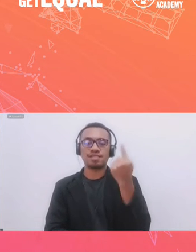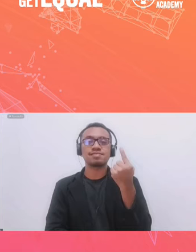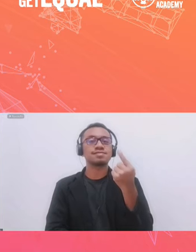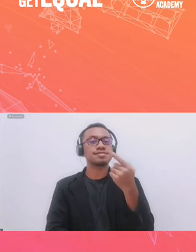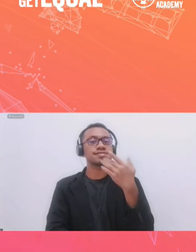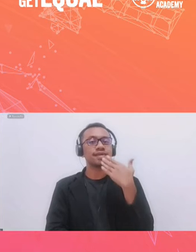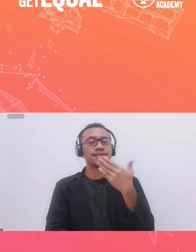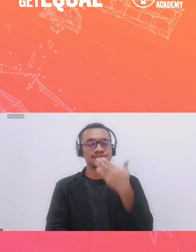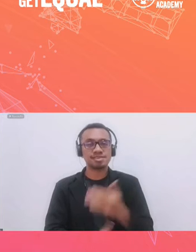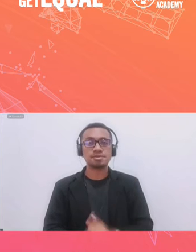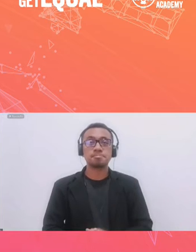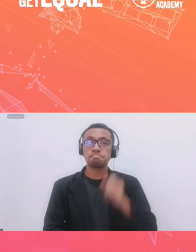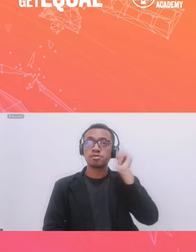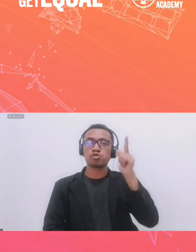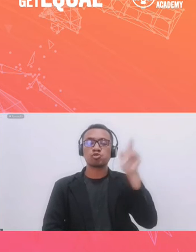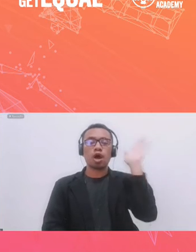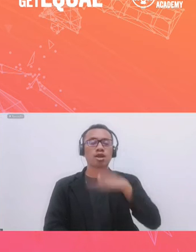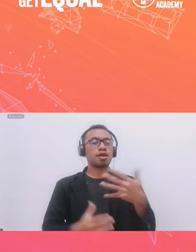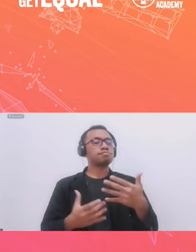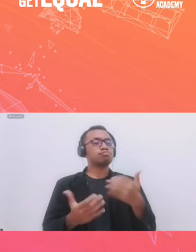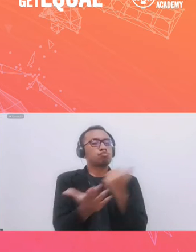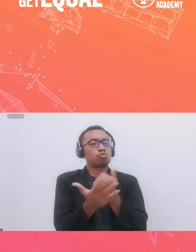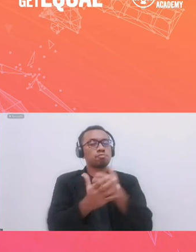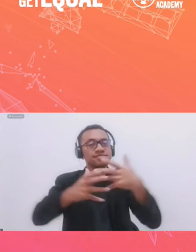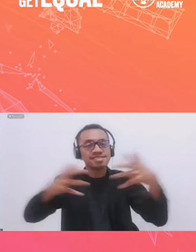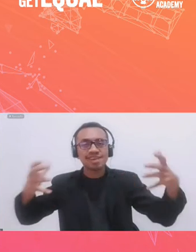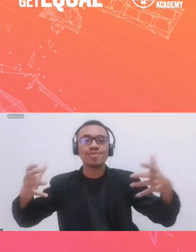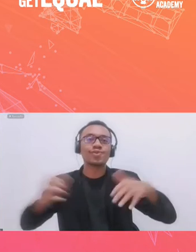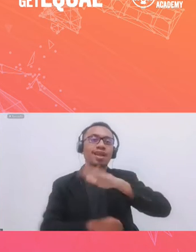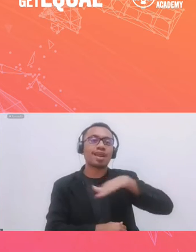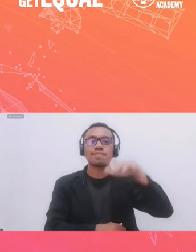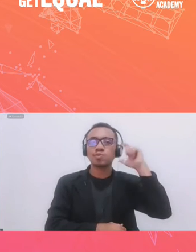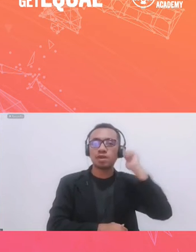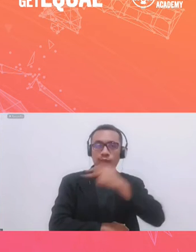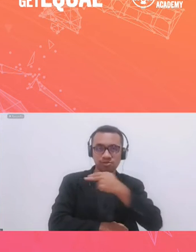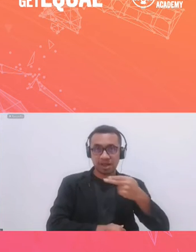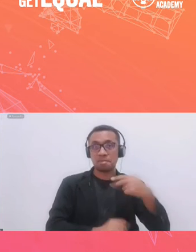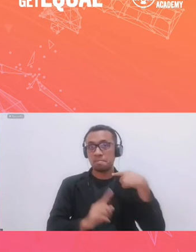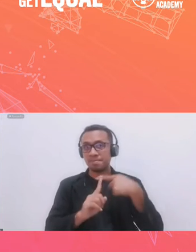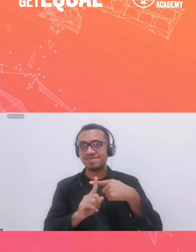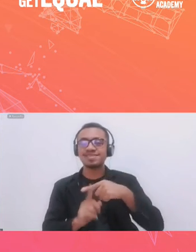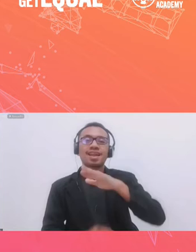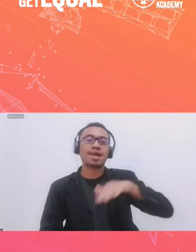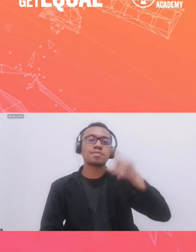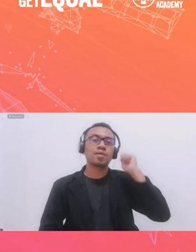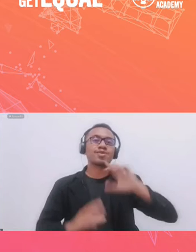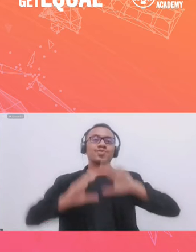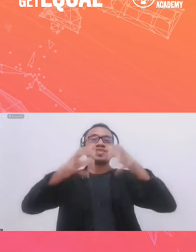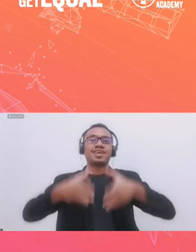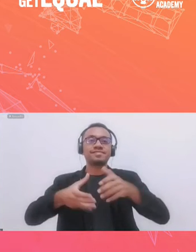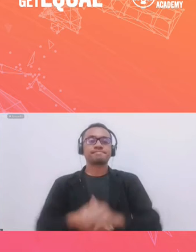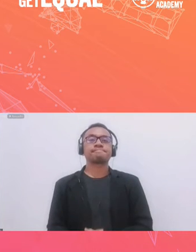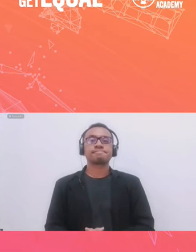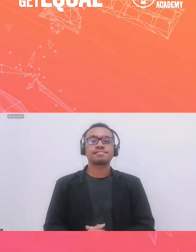besar buat kami dan buat anak-anak perempuan di seluruh dunia ya. untuk para mentor, para kakak-kakak,